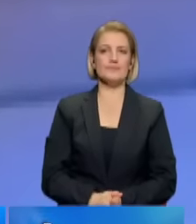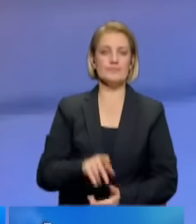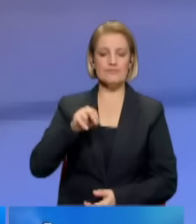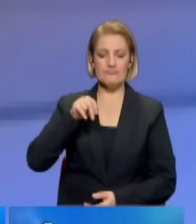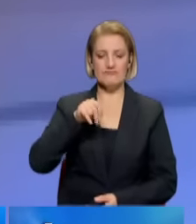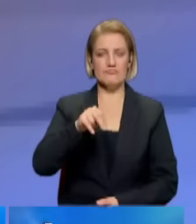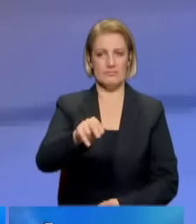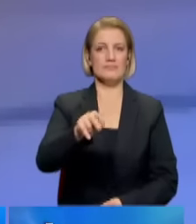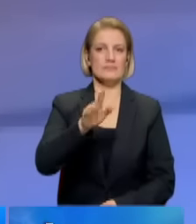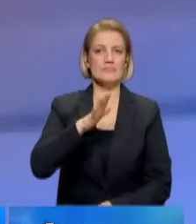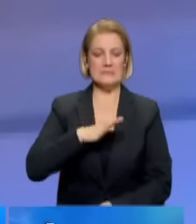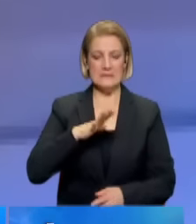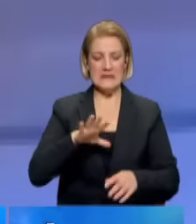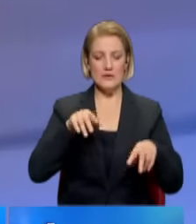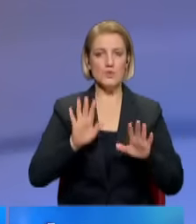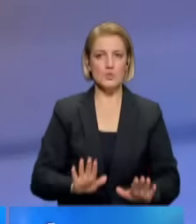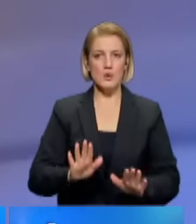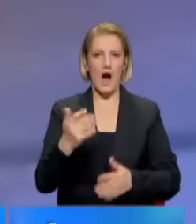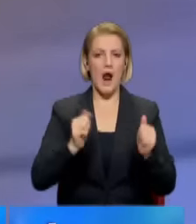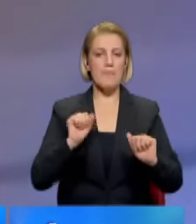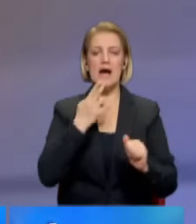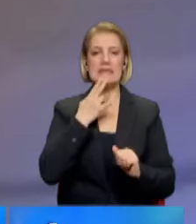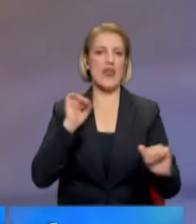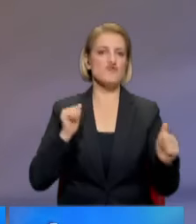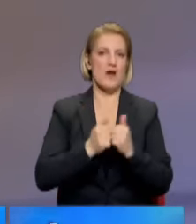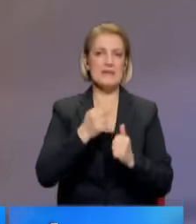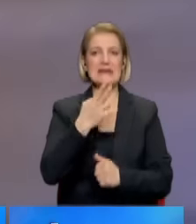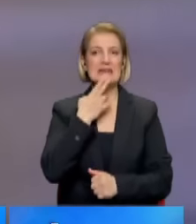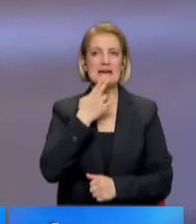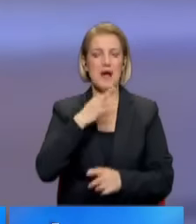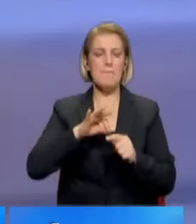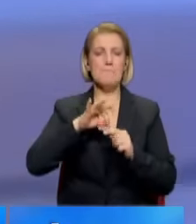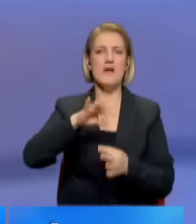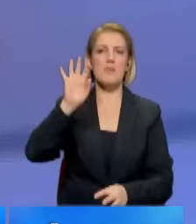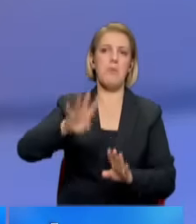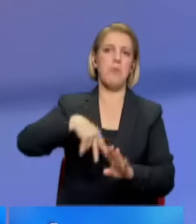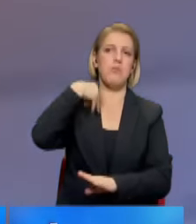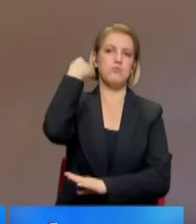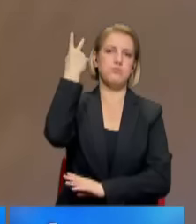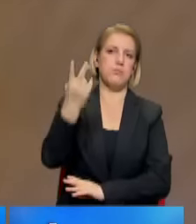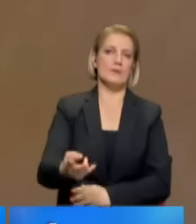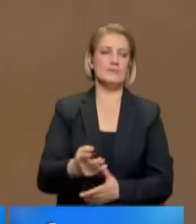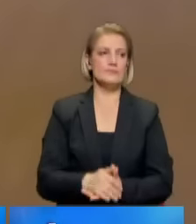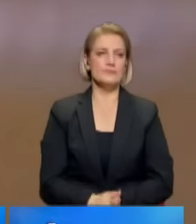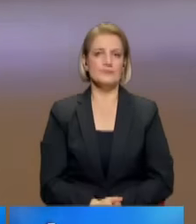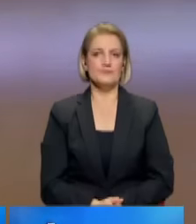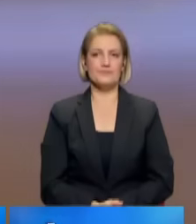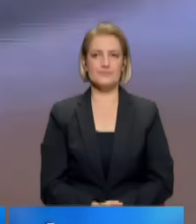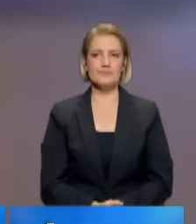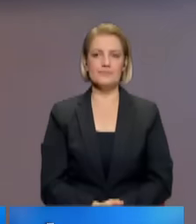Karşıdan karşıya geçmek için durmuştu. Otomobil kadına çarptı. Talihsiz kadın metrelerce havaya fırladı.